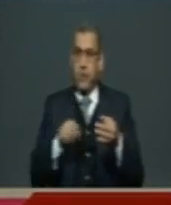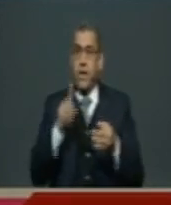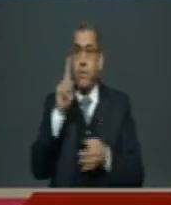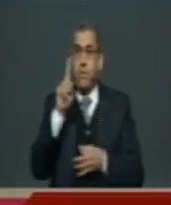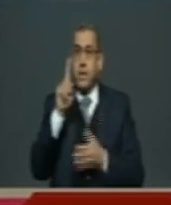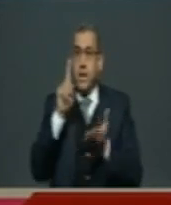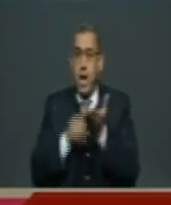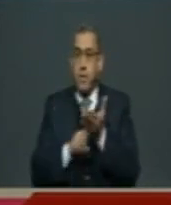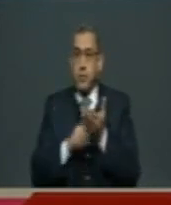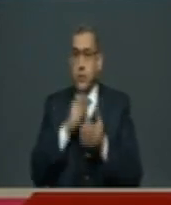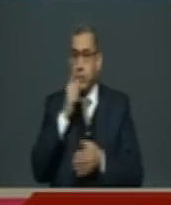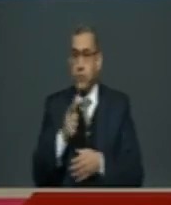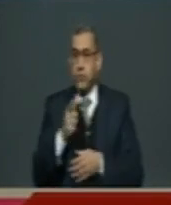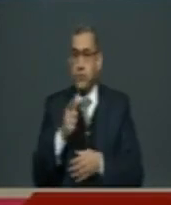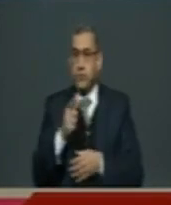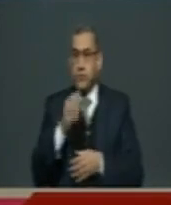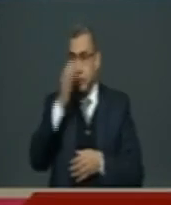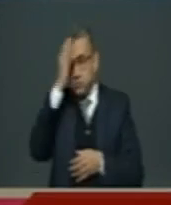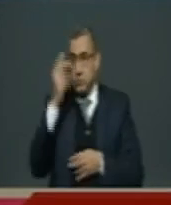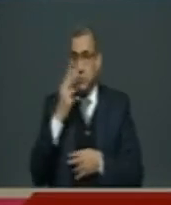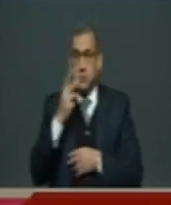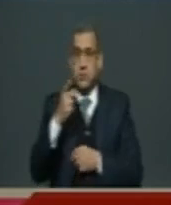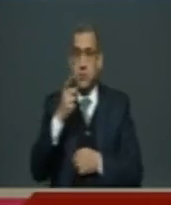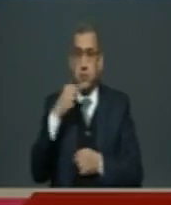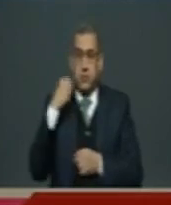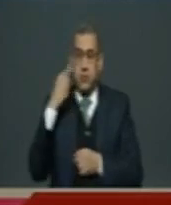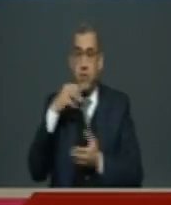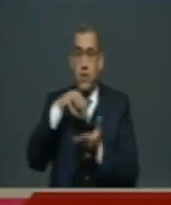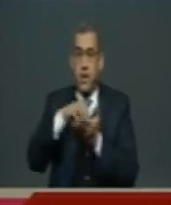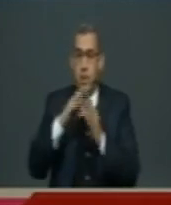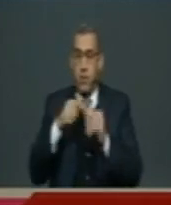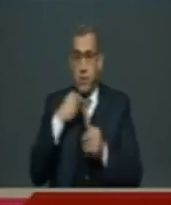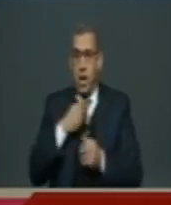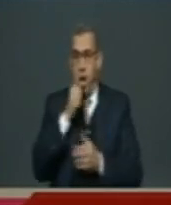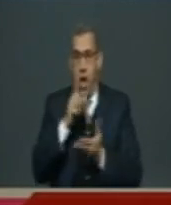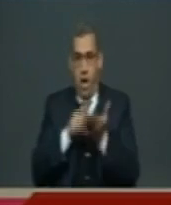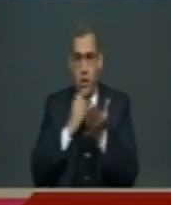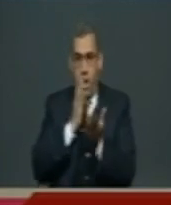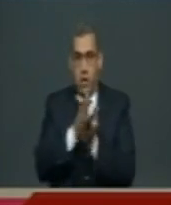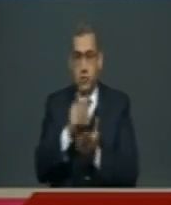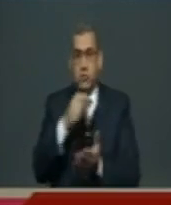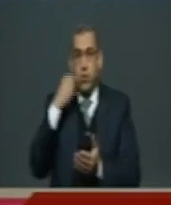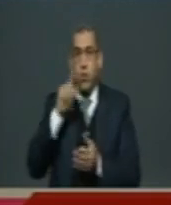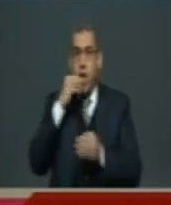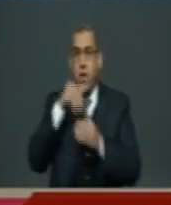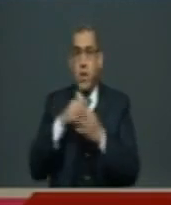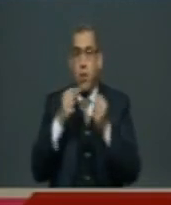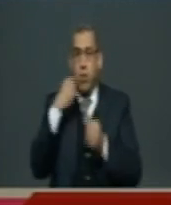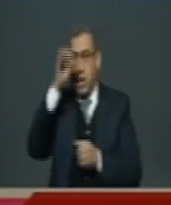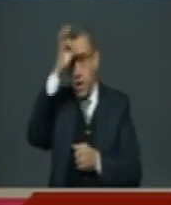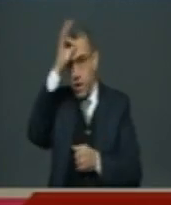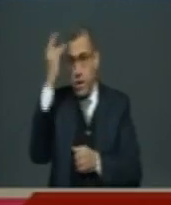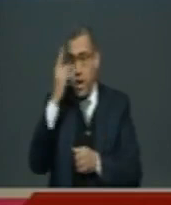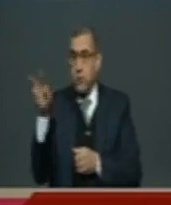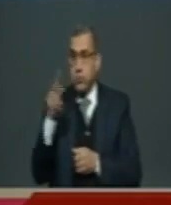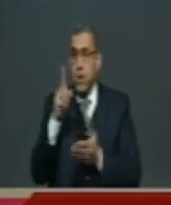يعني لو انتم النهارده تصورتوا ان احنا ممكن كدوله، انا صادق معاكم، سواء وزاره التموين او وزاره الداخليه، تقدر تقوم